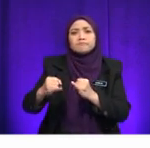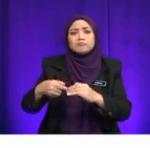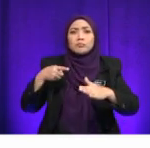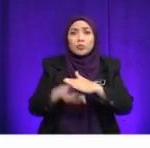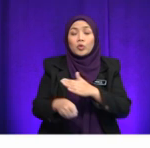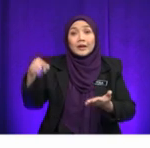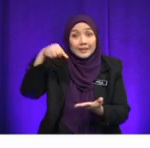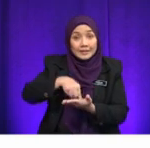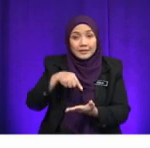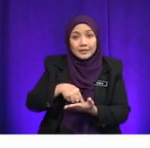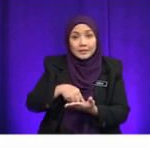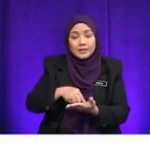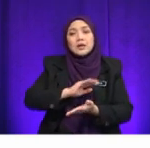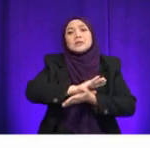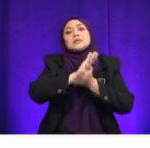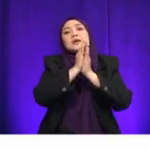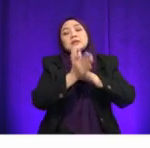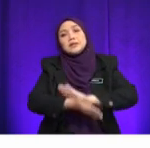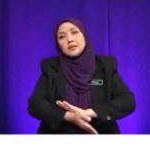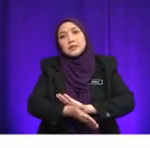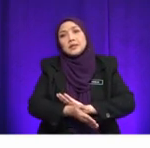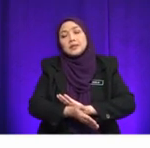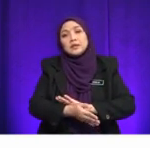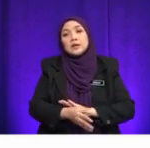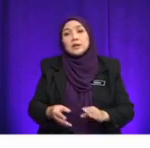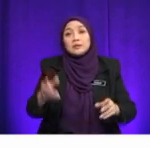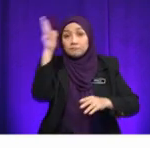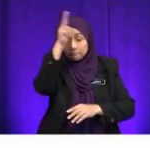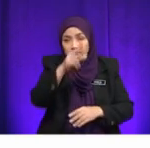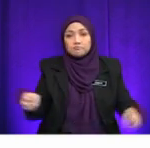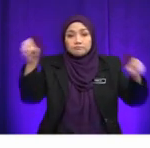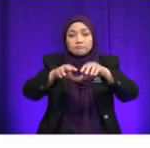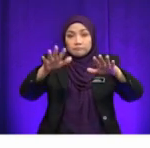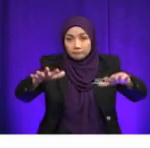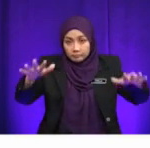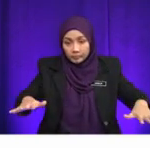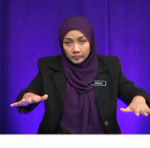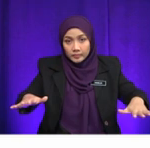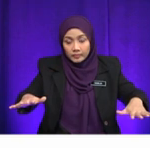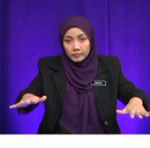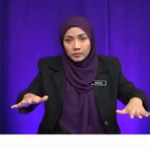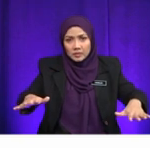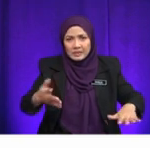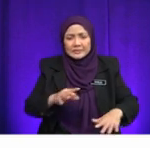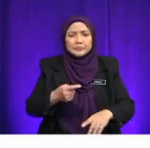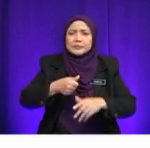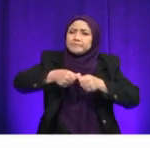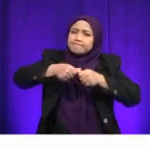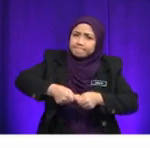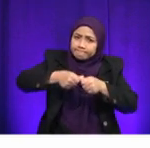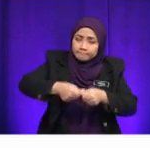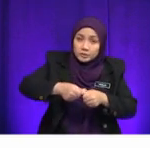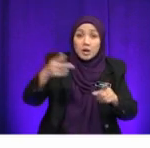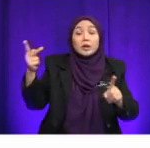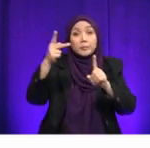dijadikan alasan kepada kerajaan kritis untuk memberikan tekanan kepada apa ketika kumpulan